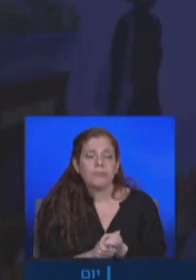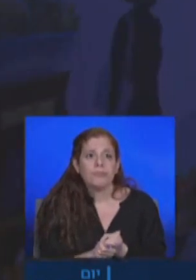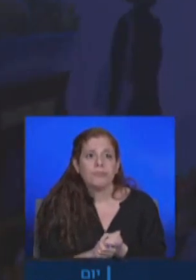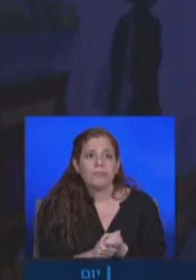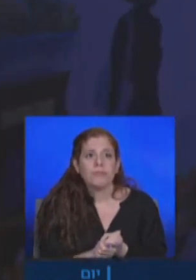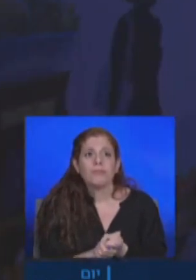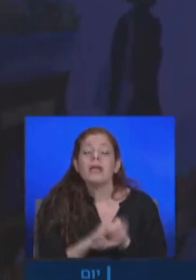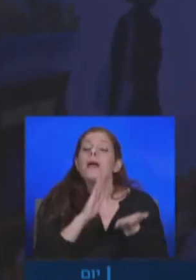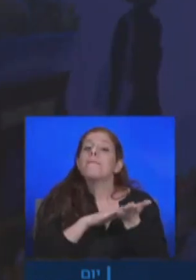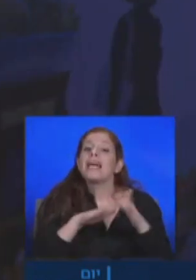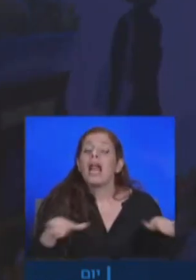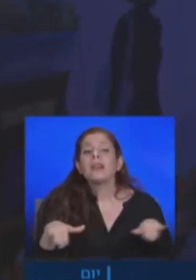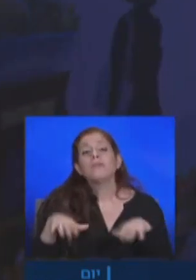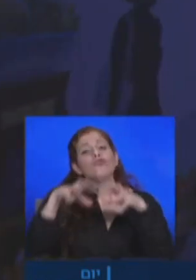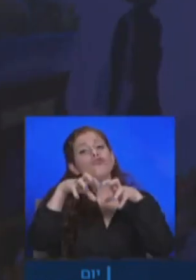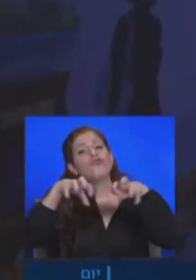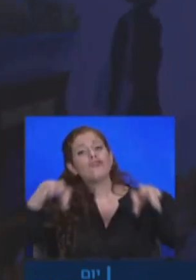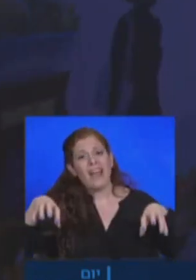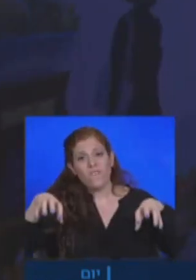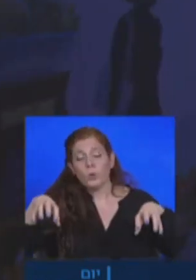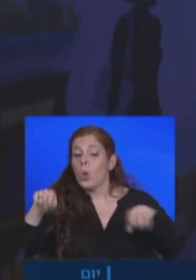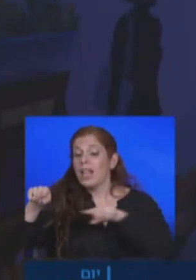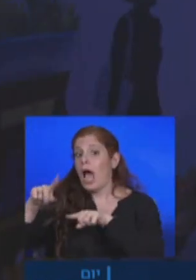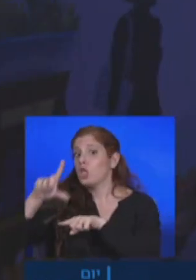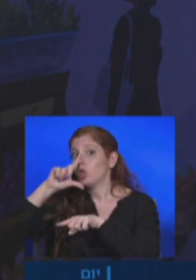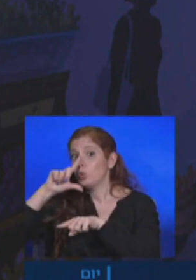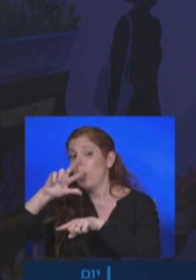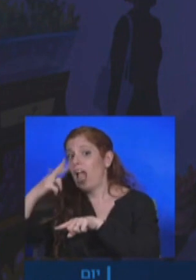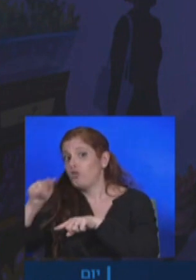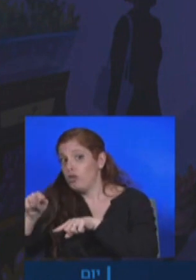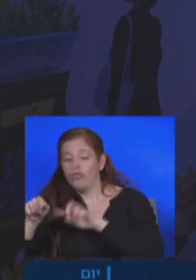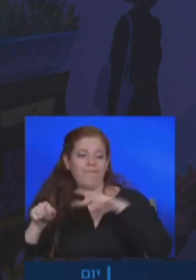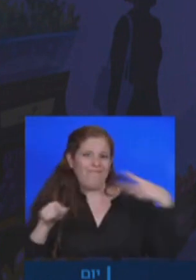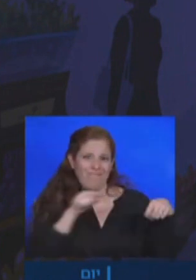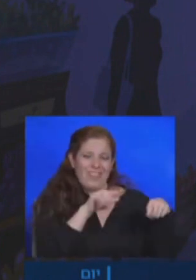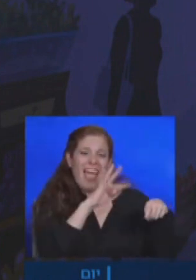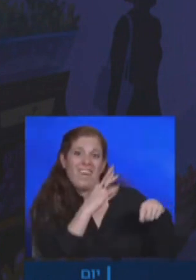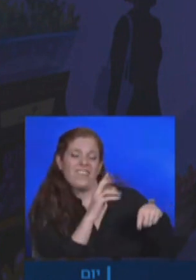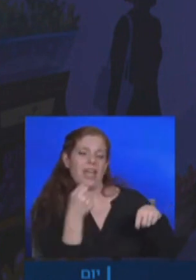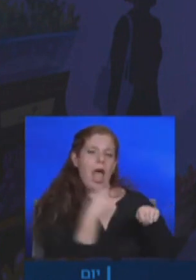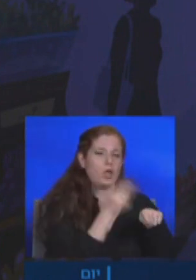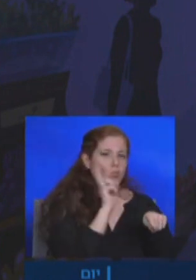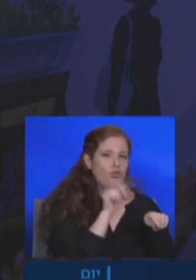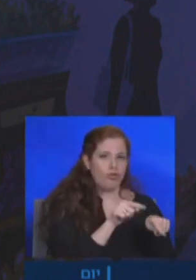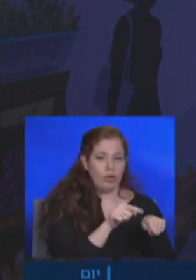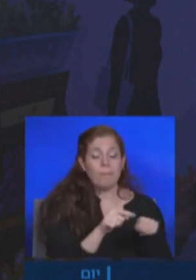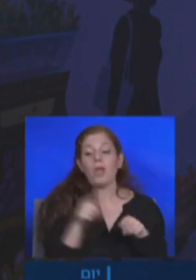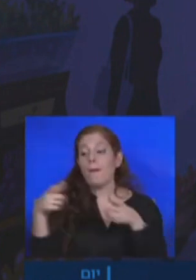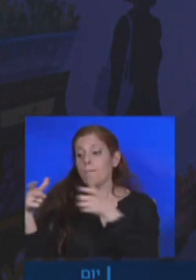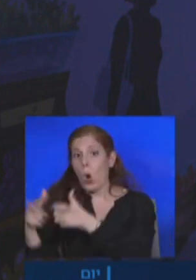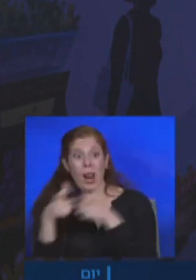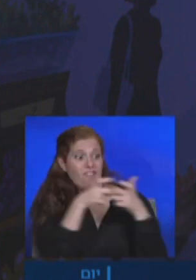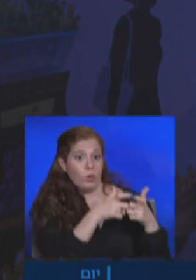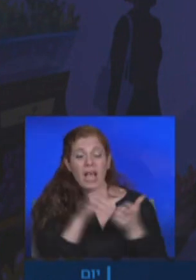בגני הילדים תהיה חלוקה לשתי קבוצות, אחת מיום ראשון עד שלישי והשנייה מרביעי עד שישי. בכל קבוצה ילמדו